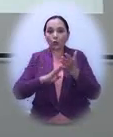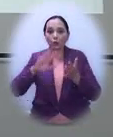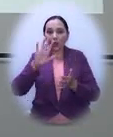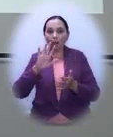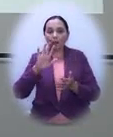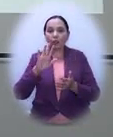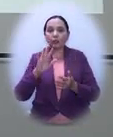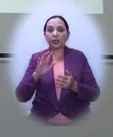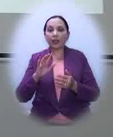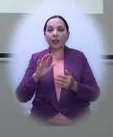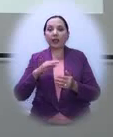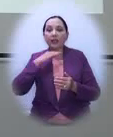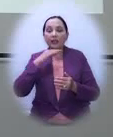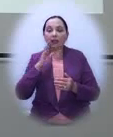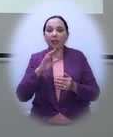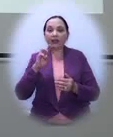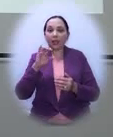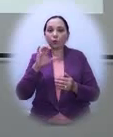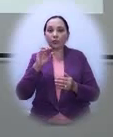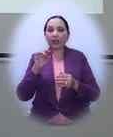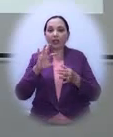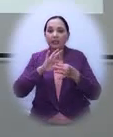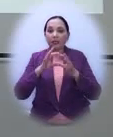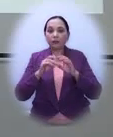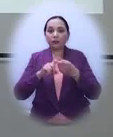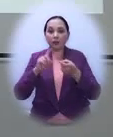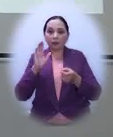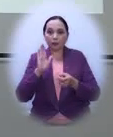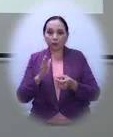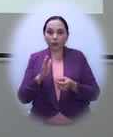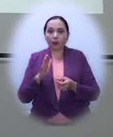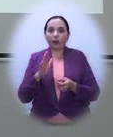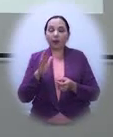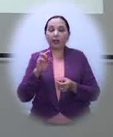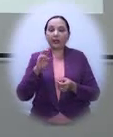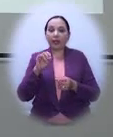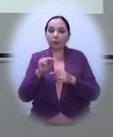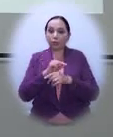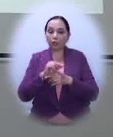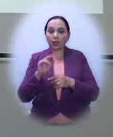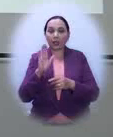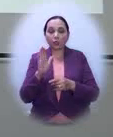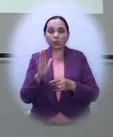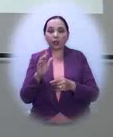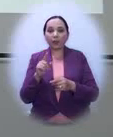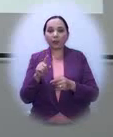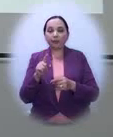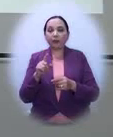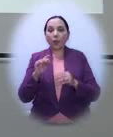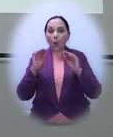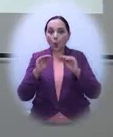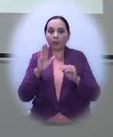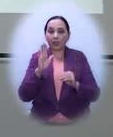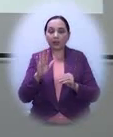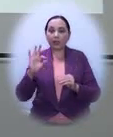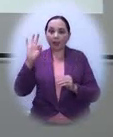95 gradusga yetganida termostat zanjirni ajratib yuboradi. Termosozlagich esa